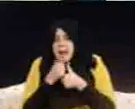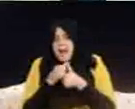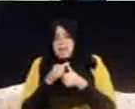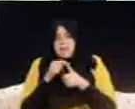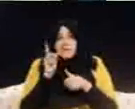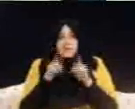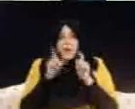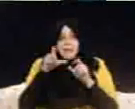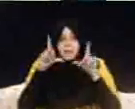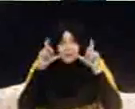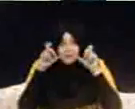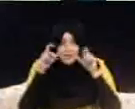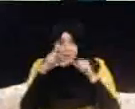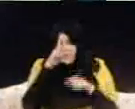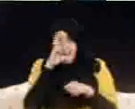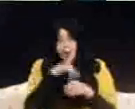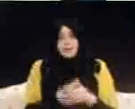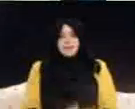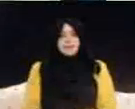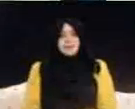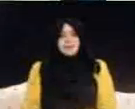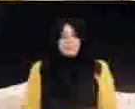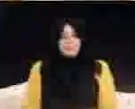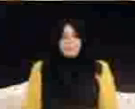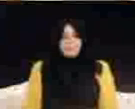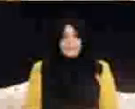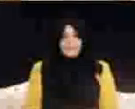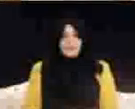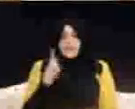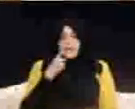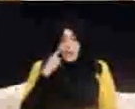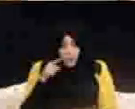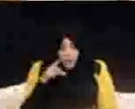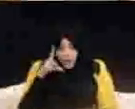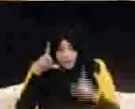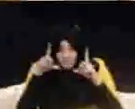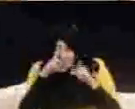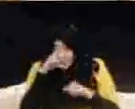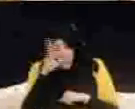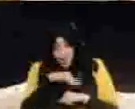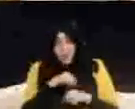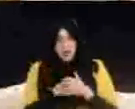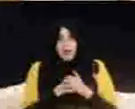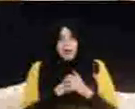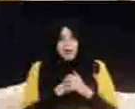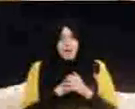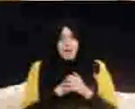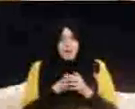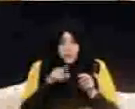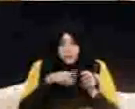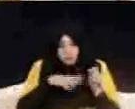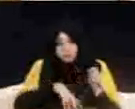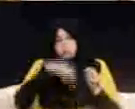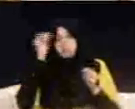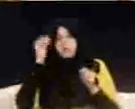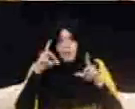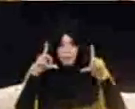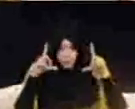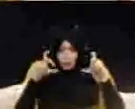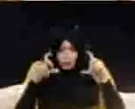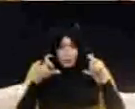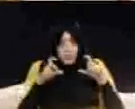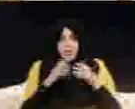الموتى. بالمناسبة يعني كارثة، بعض الناس يشوفوا ميت مات خلاص انتقل إلى رحمة الله، ويصوروا